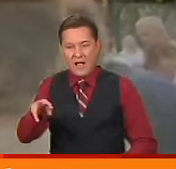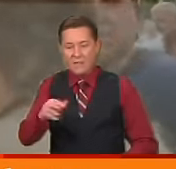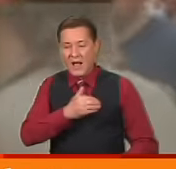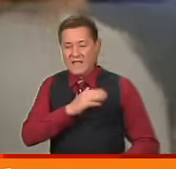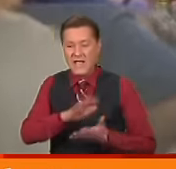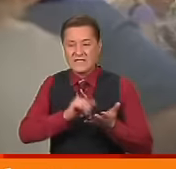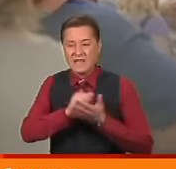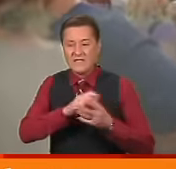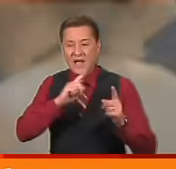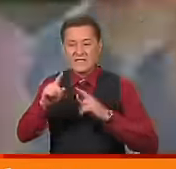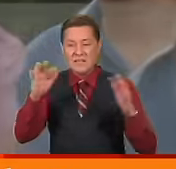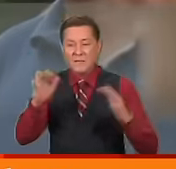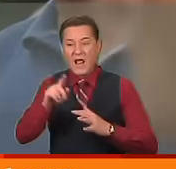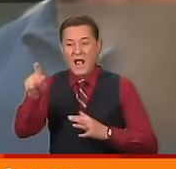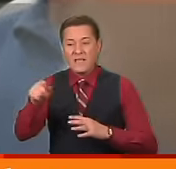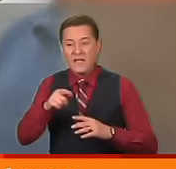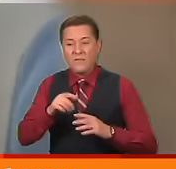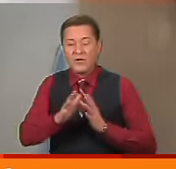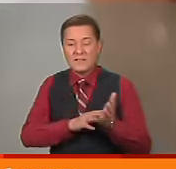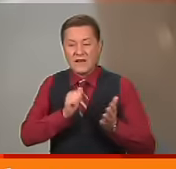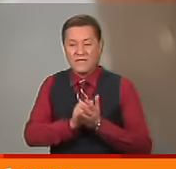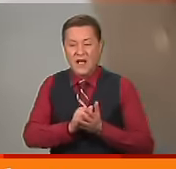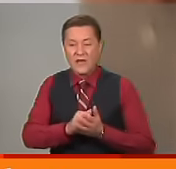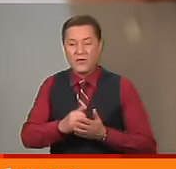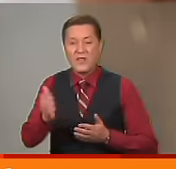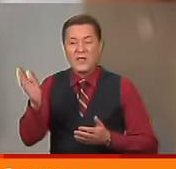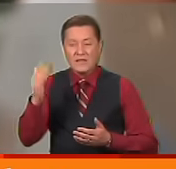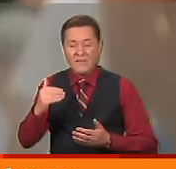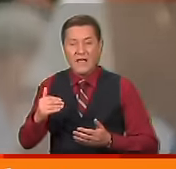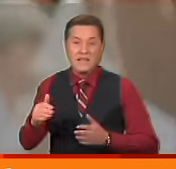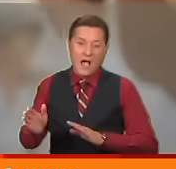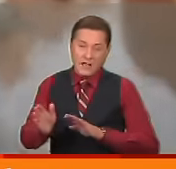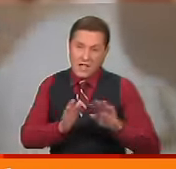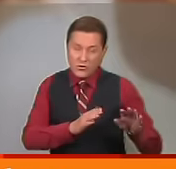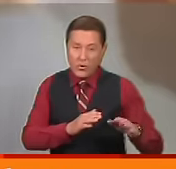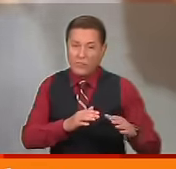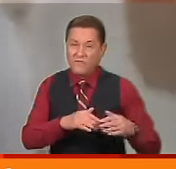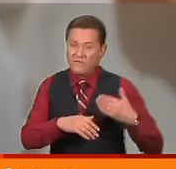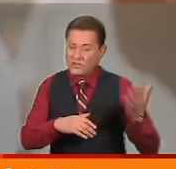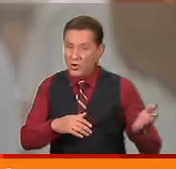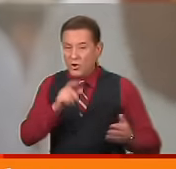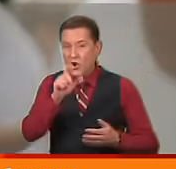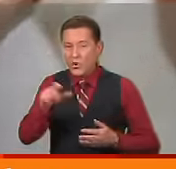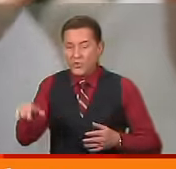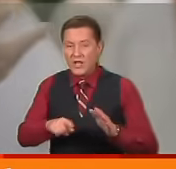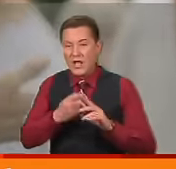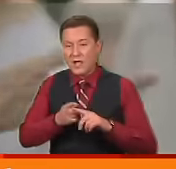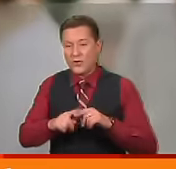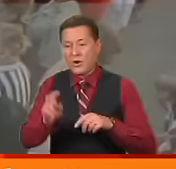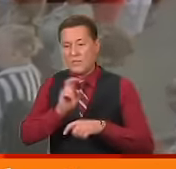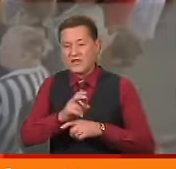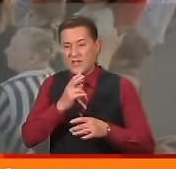сорвать собрание. Вот они его срывают. Хорошо. Вот. Давайте отойдем в сторону. Вот. И будем те люди, которые пришли разговаривать,